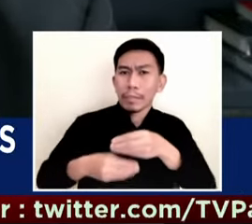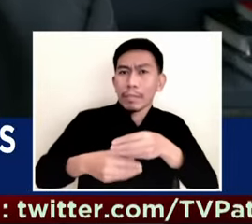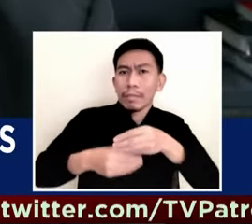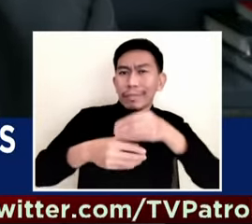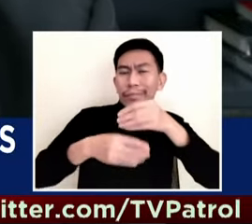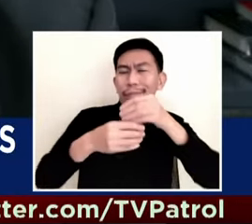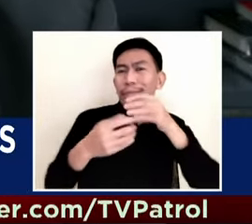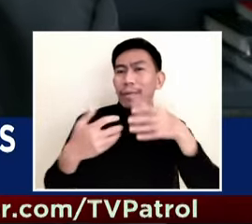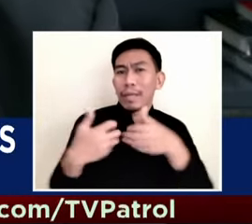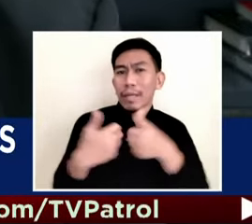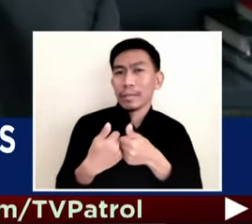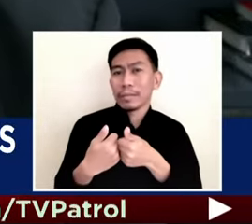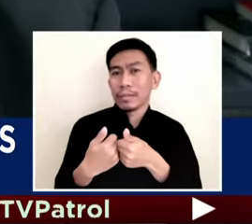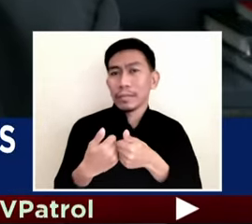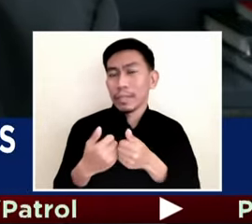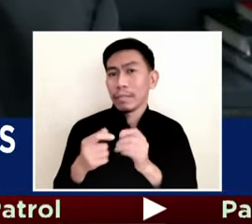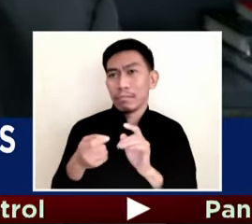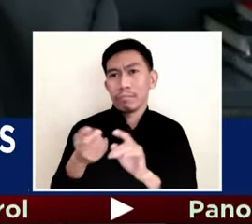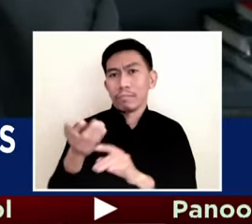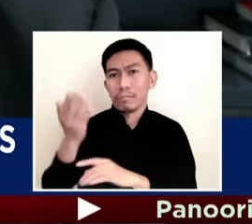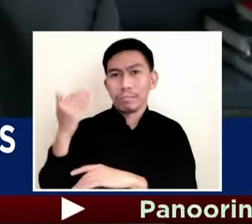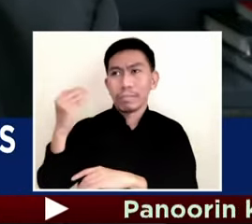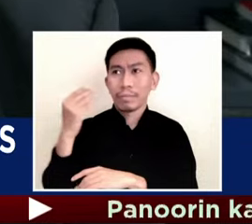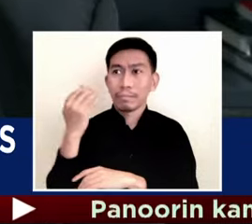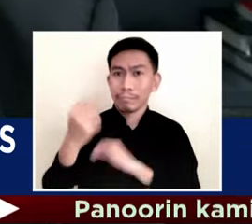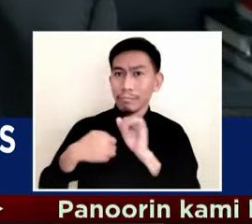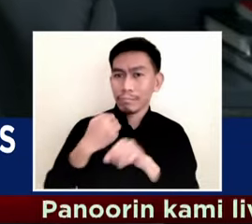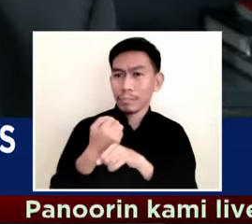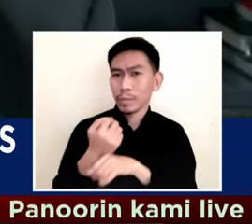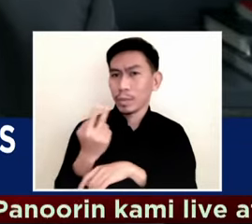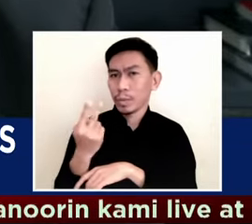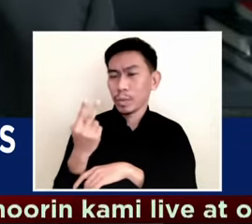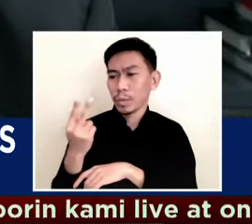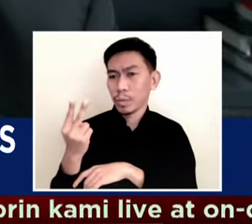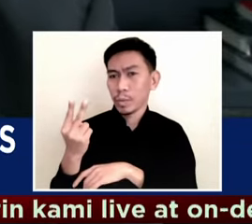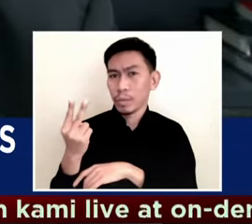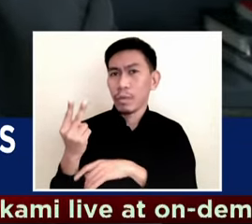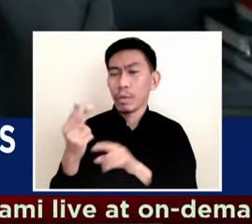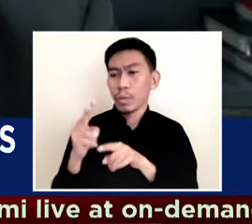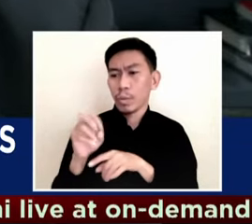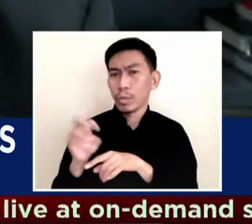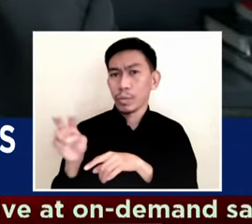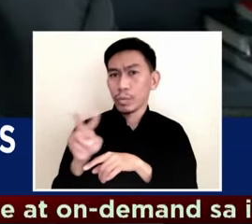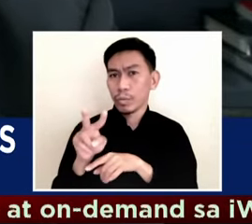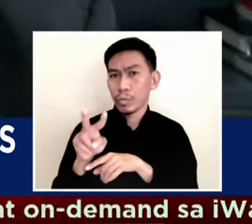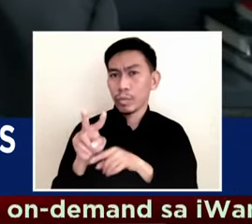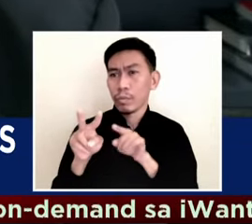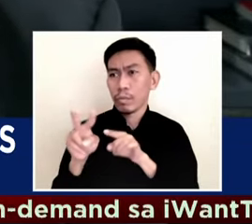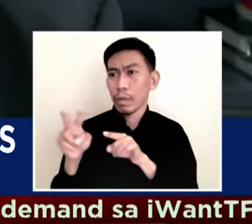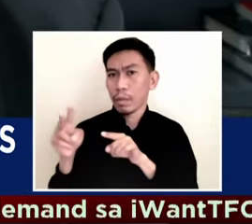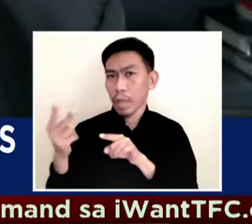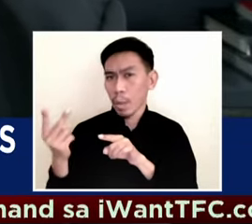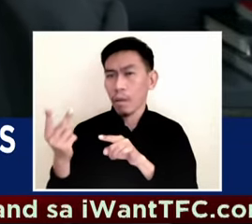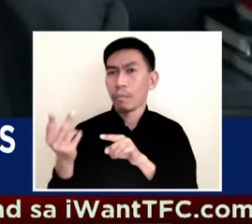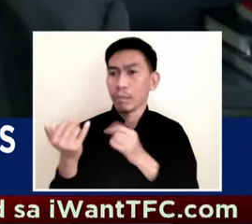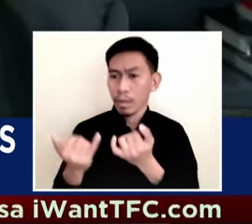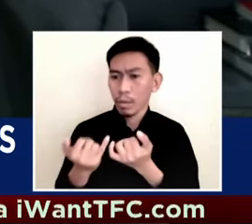from dalawa noong nakaraang taon, noong 2022, ngayon apat na yung namatay, tapos